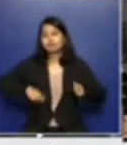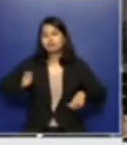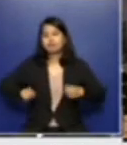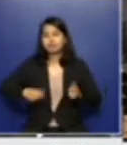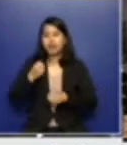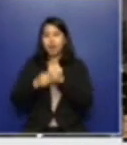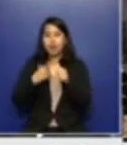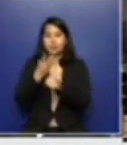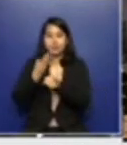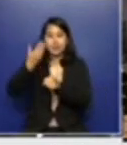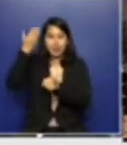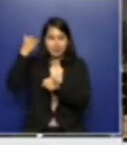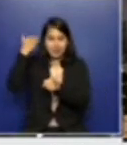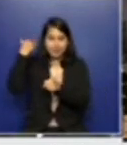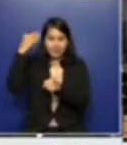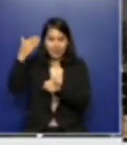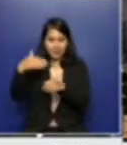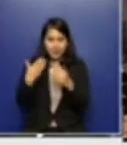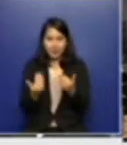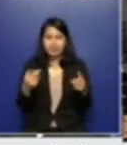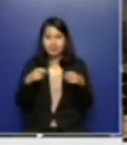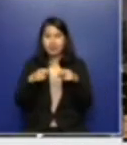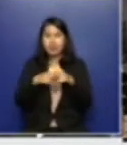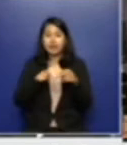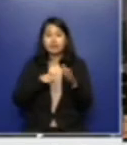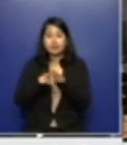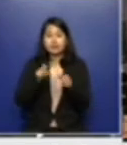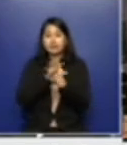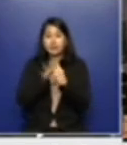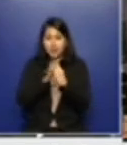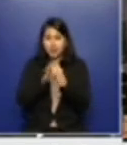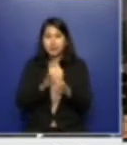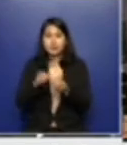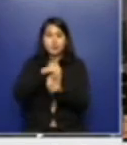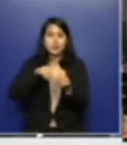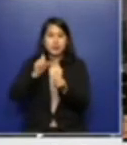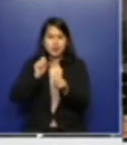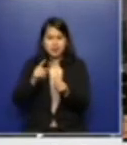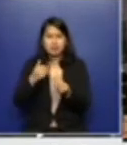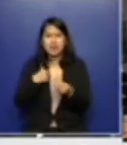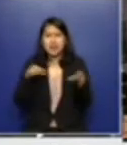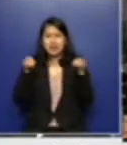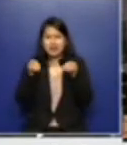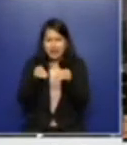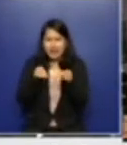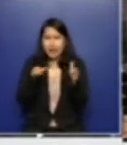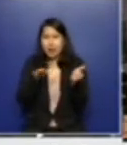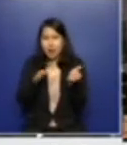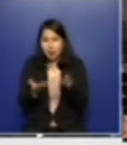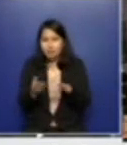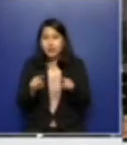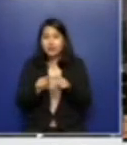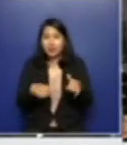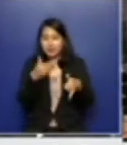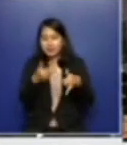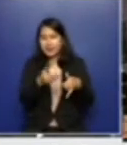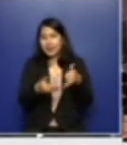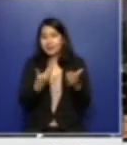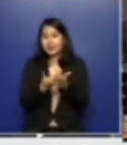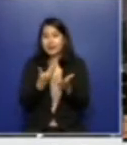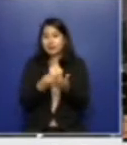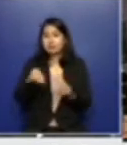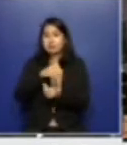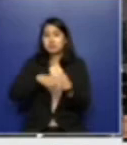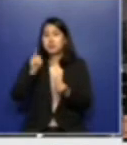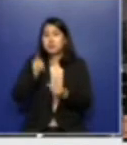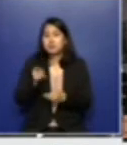มาพอตอนนี้เจอวิกฤตเศรษฐกิจค่ะตัวเองแทบจะล้มละลายอยู่แล้วแต่ก็ไม่ปรับพฤติกรรมการใช้เงินค่ะยังใช้เงินเหมือนเดิ